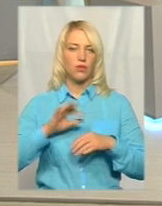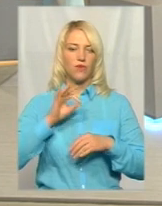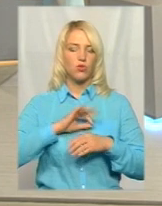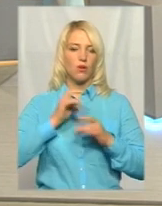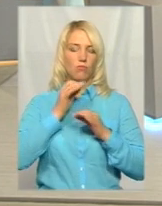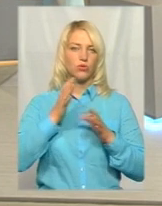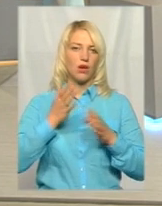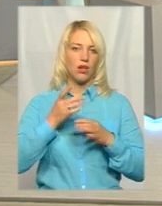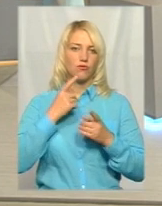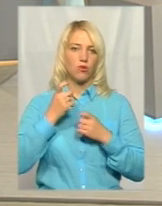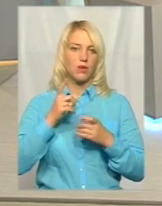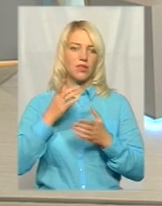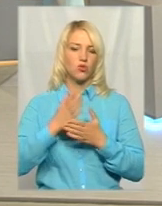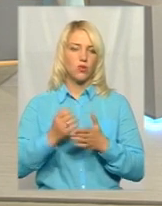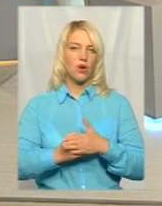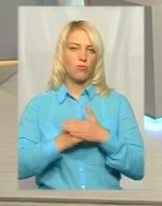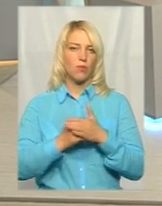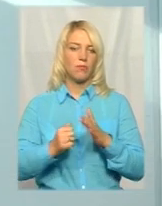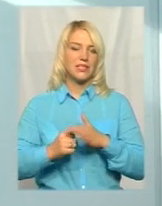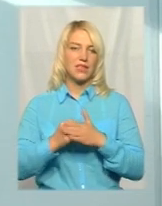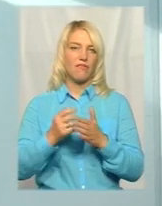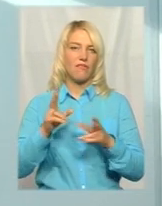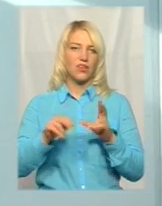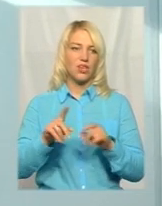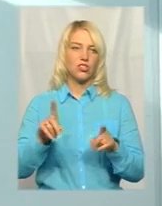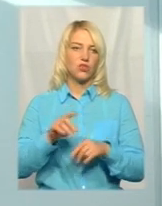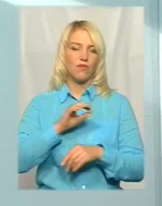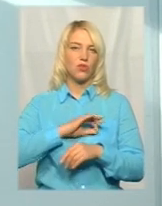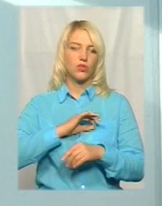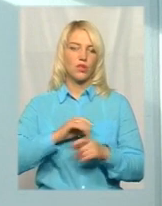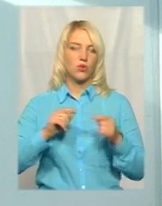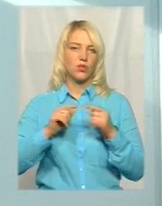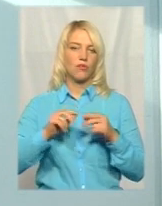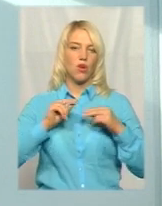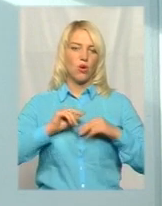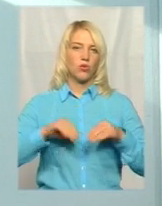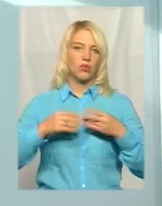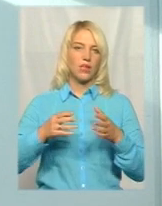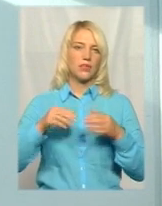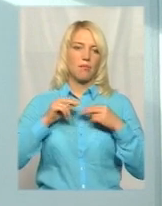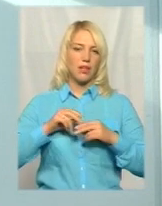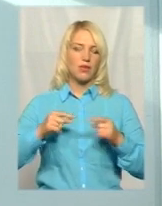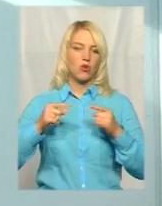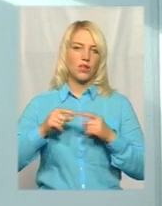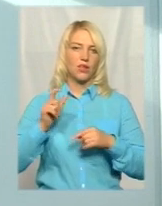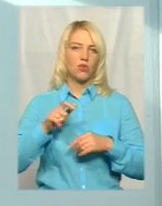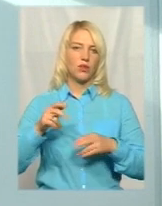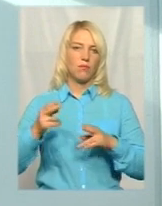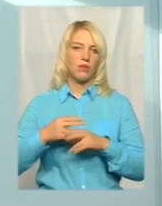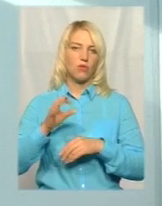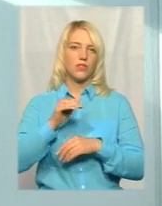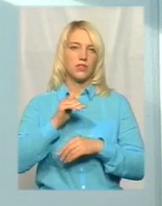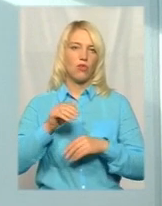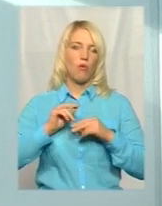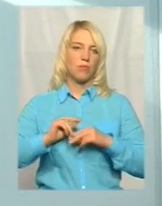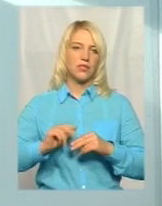інформація, якщо є обґрунтовані підстави вважати, що використовується в конкретного роботодавця праця конкретних людей без офіційного